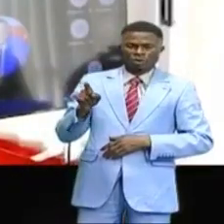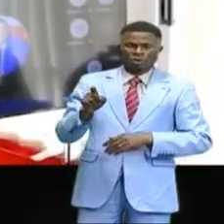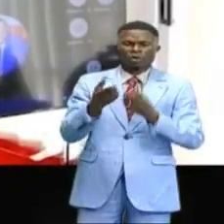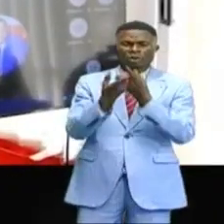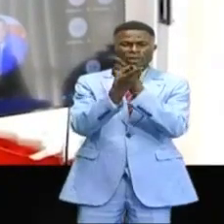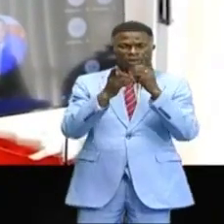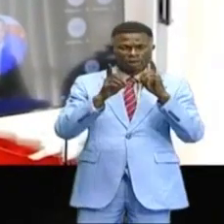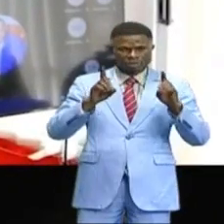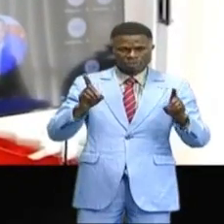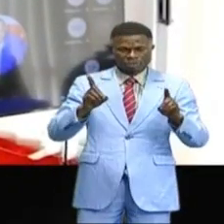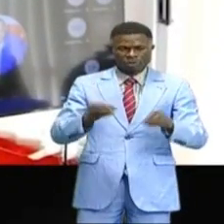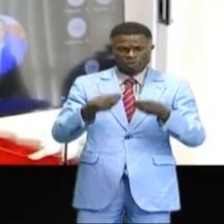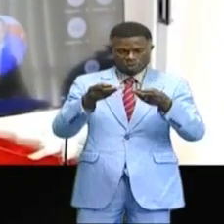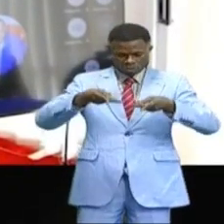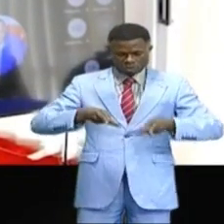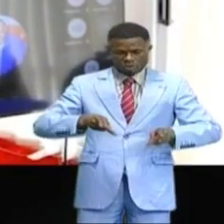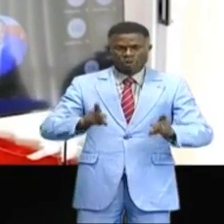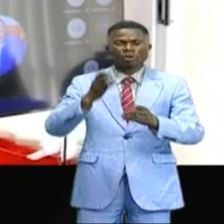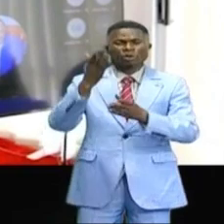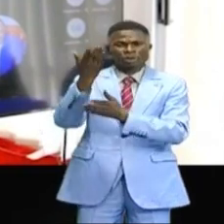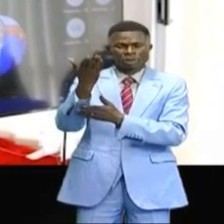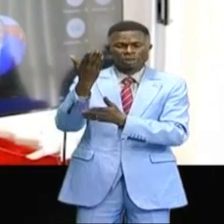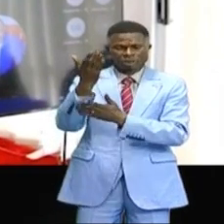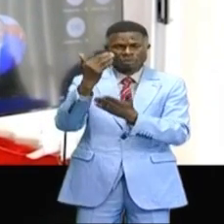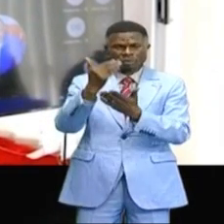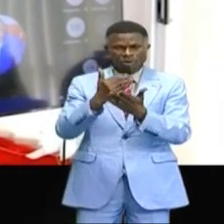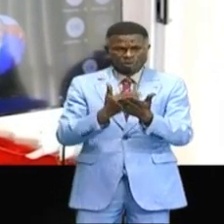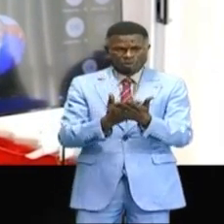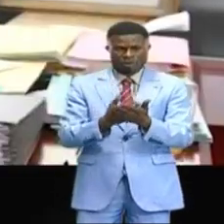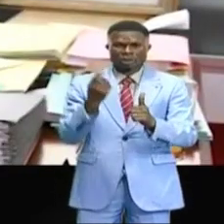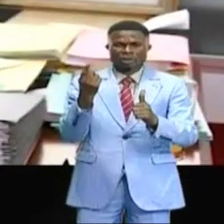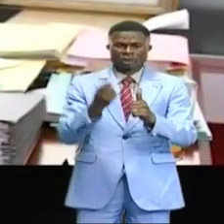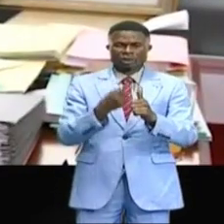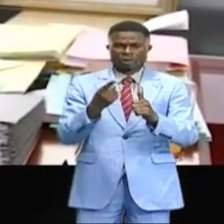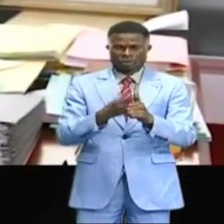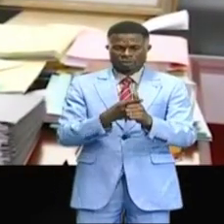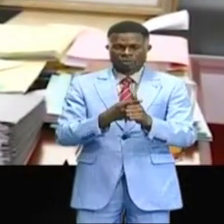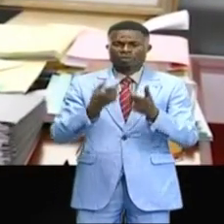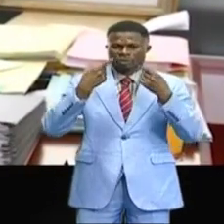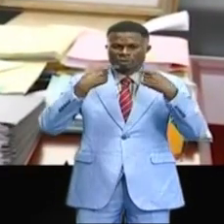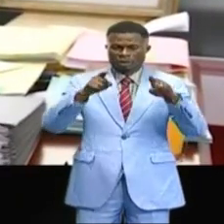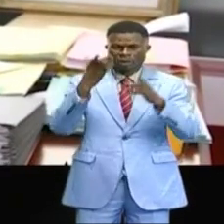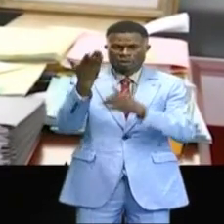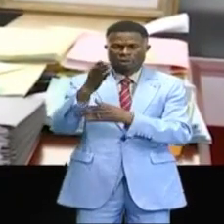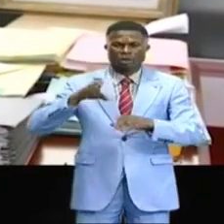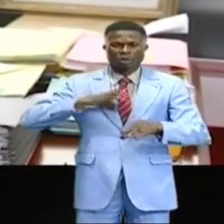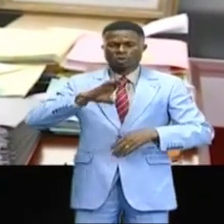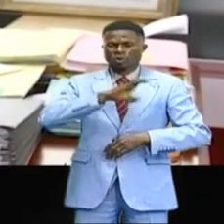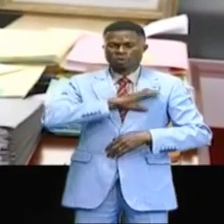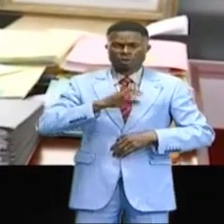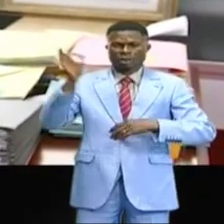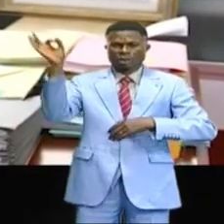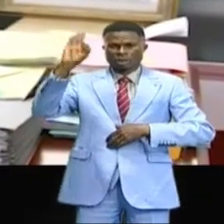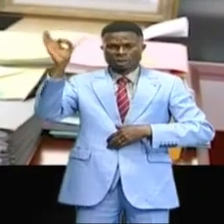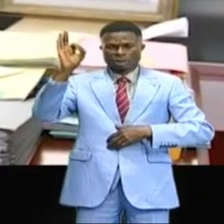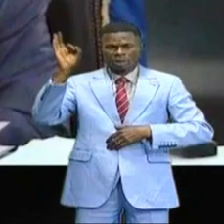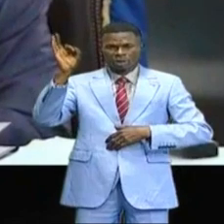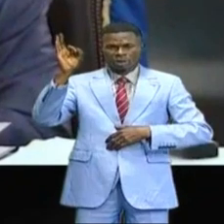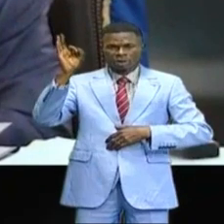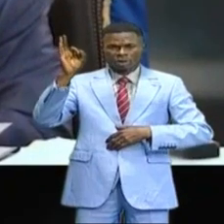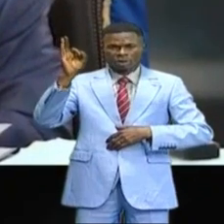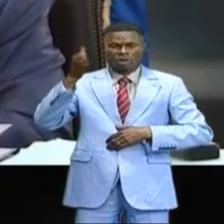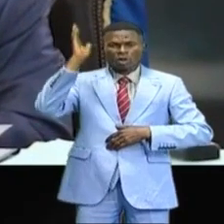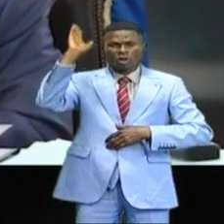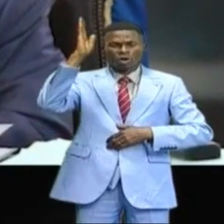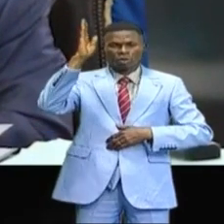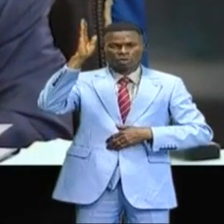délibérations donnent lieu à des recommandations particulières adressées au comité des forêts, à la conférence régionale